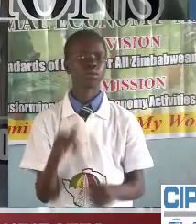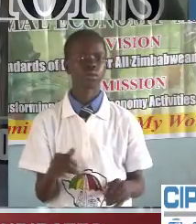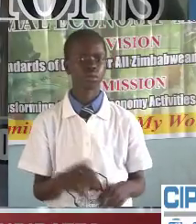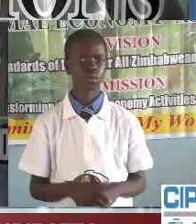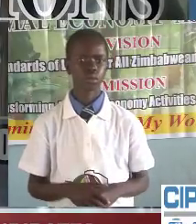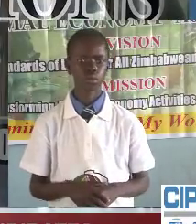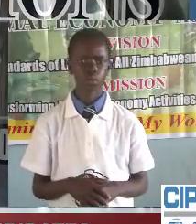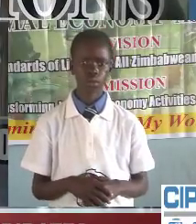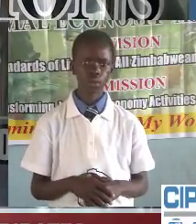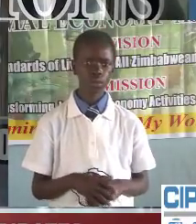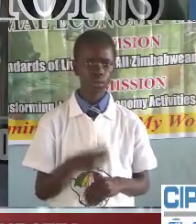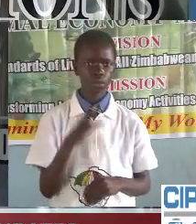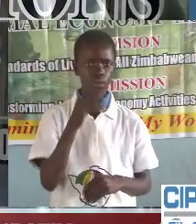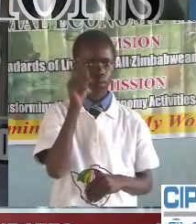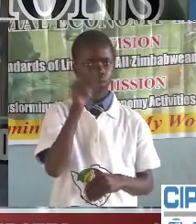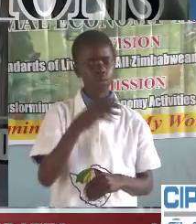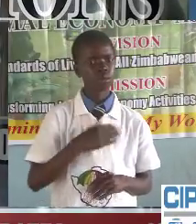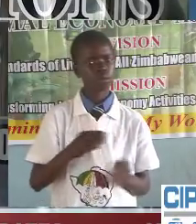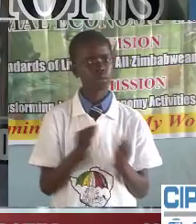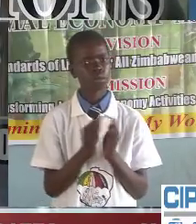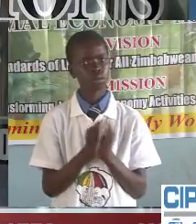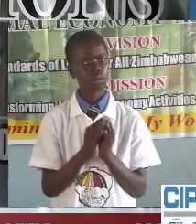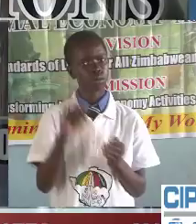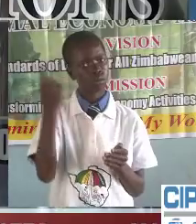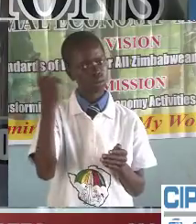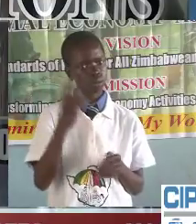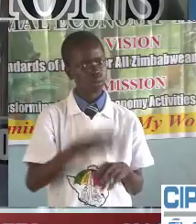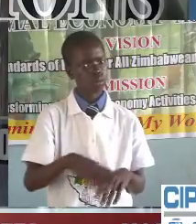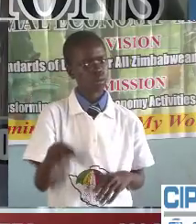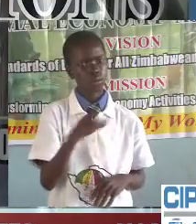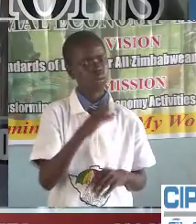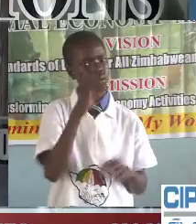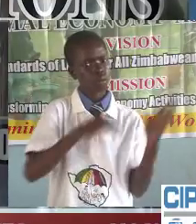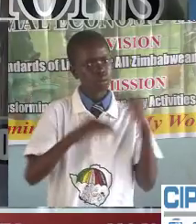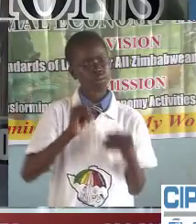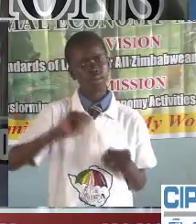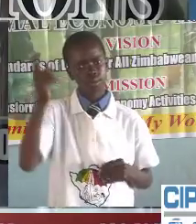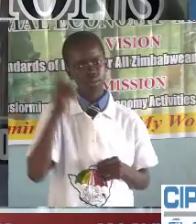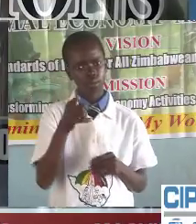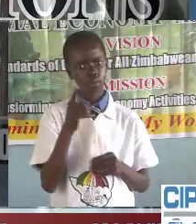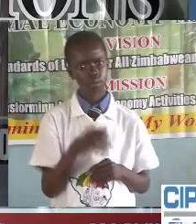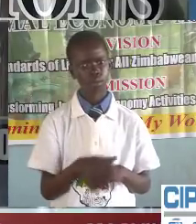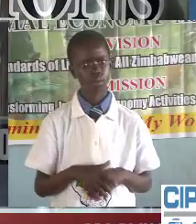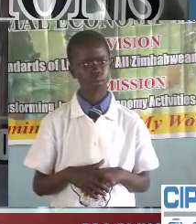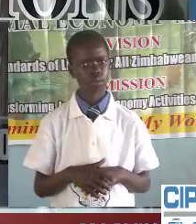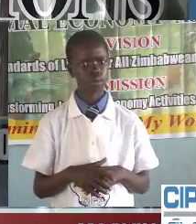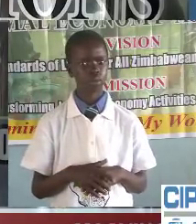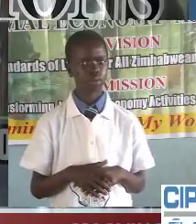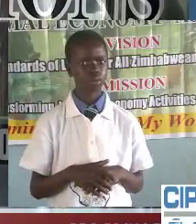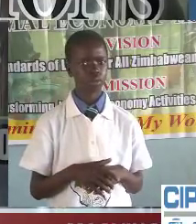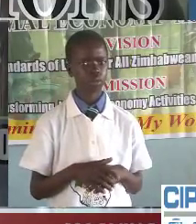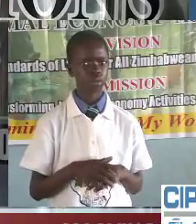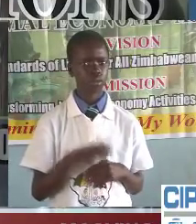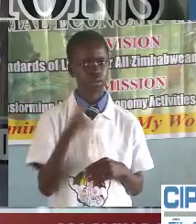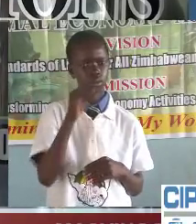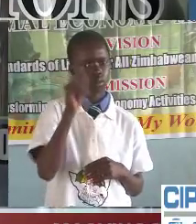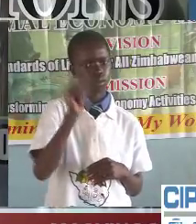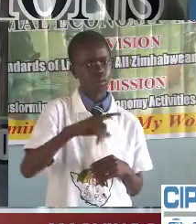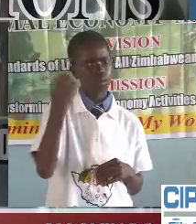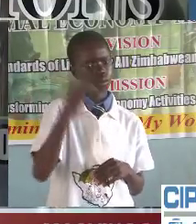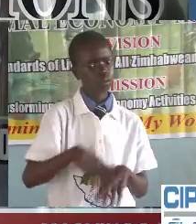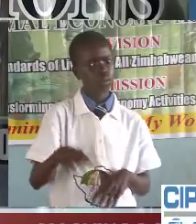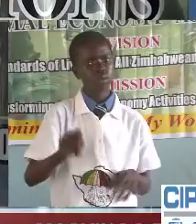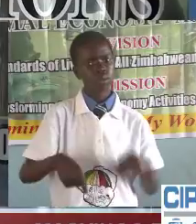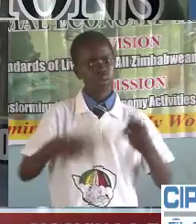kuti tigone kuti pafirst constituency development fund yedu yatiri kupiwa izvozvi tichinopinda